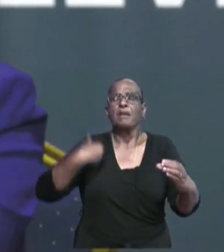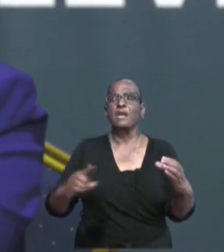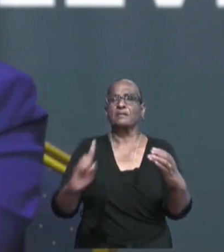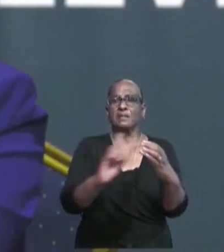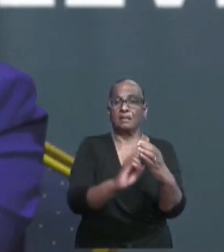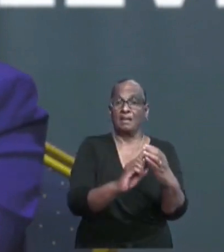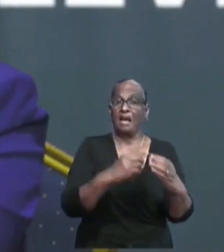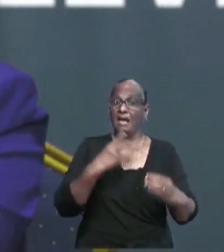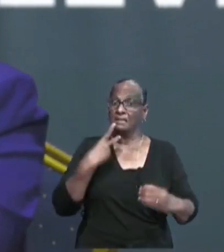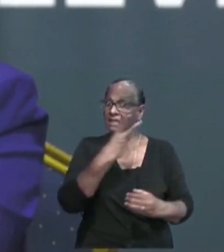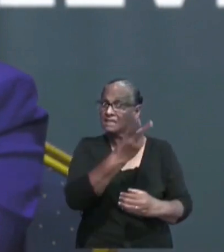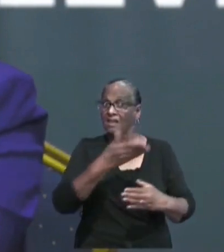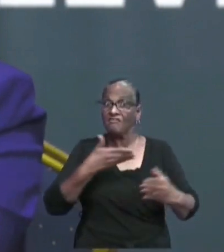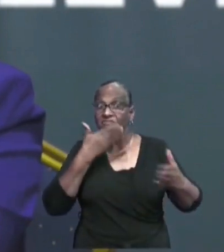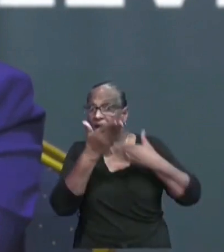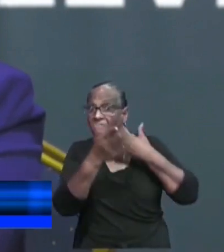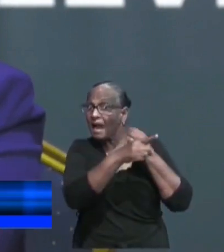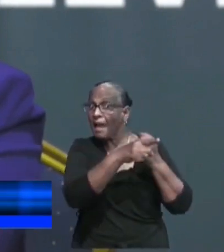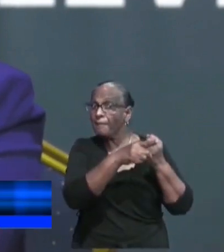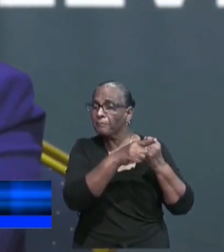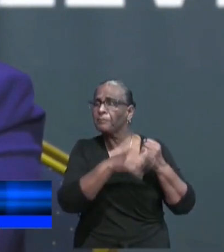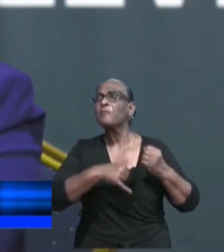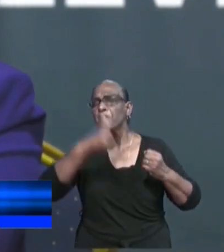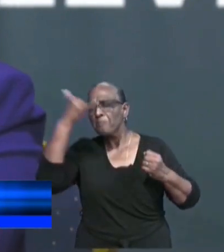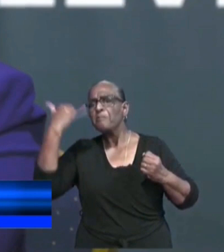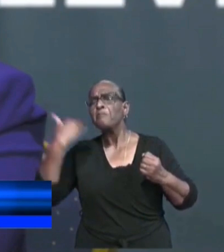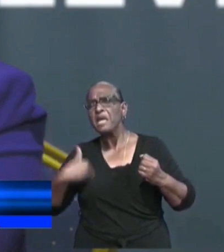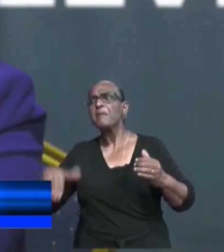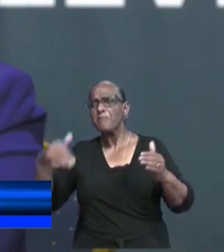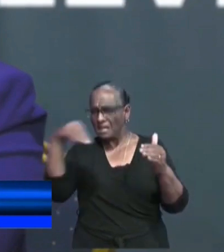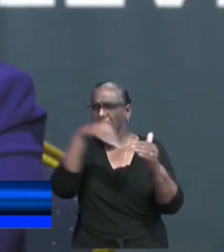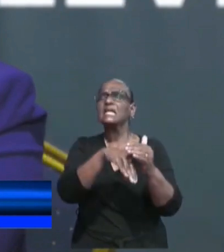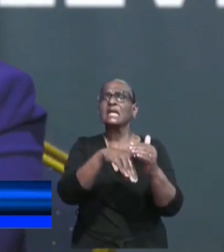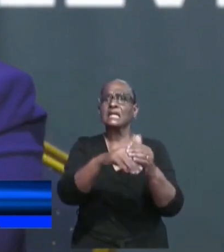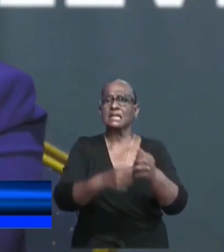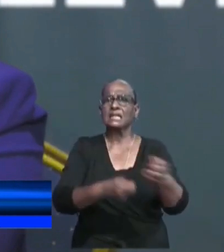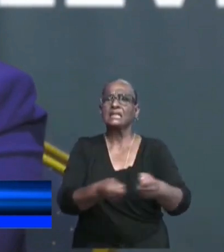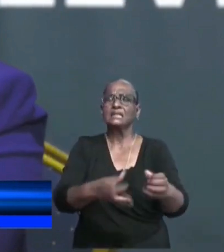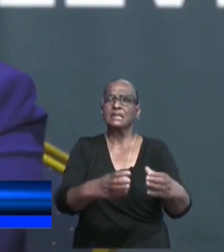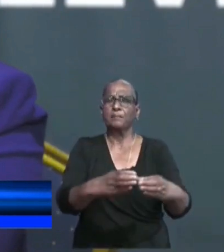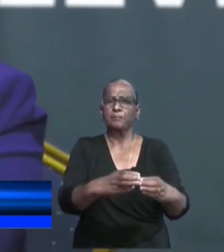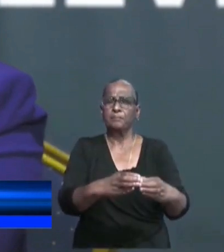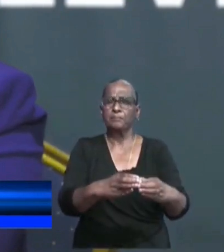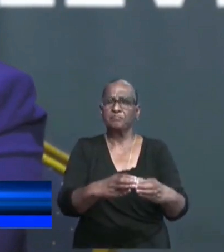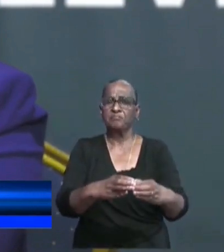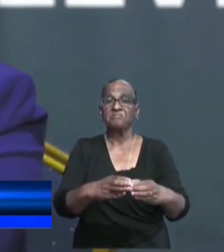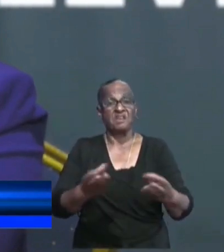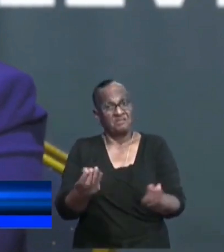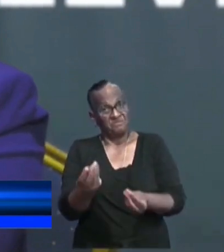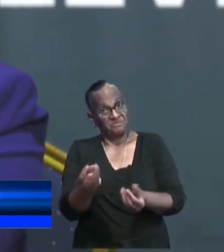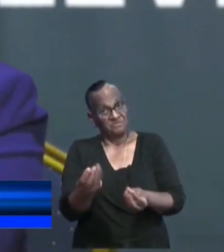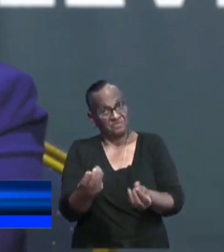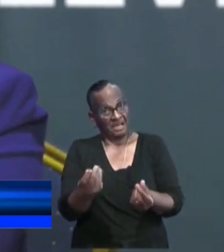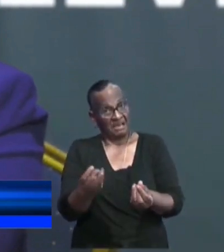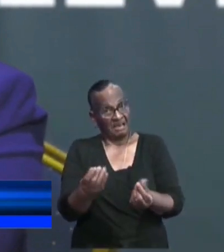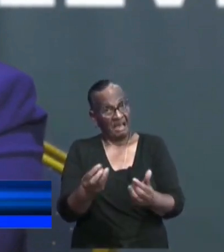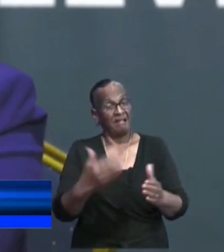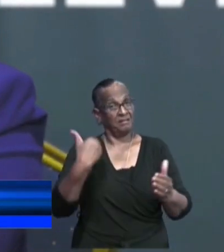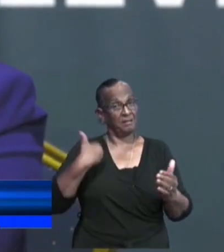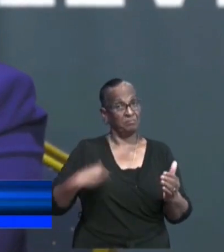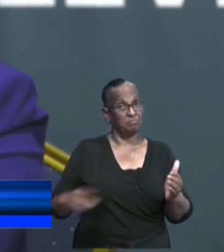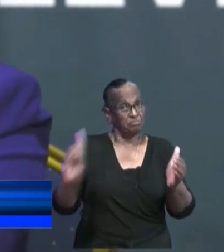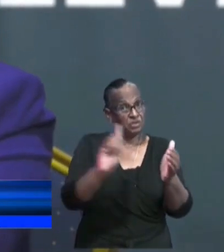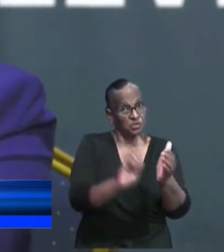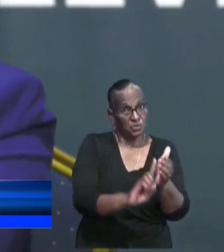gesteld, dan begrijpt u dat wij in dit team ook nodig hebben functionarissen van financiën, functionarissen van handel